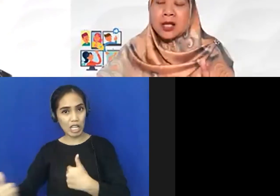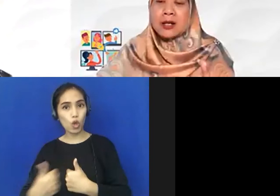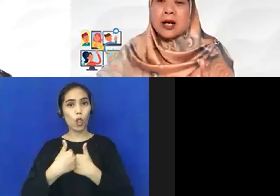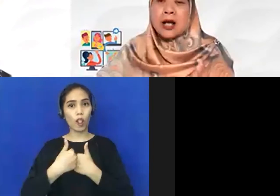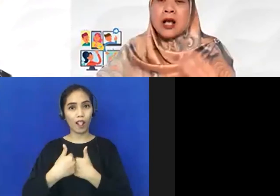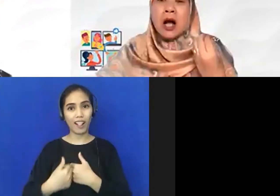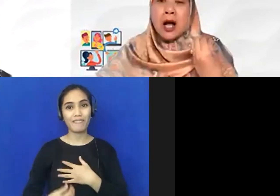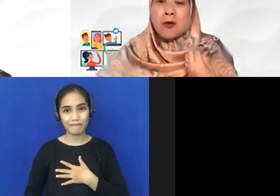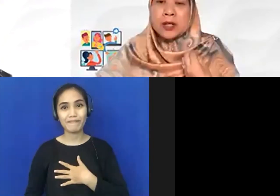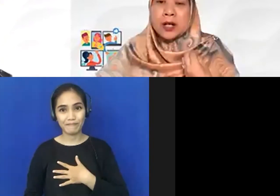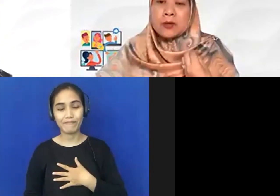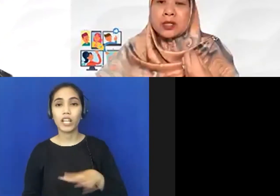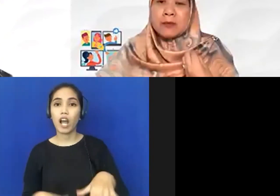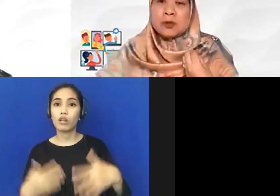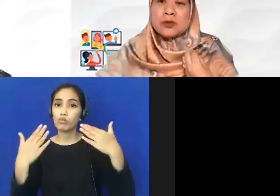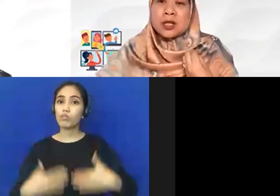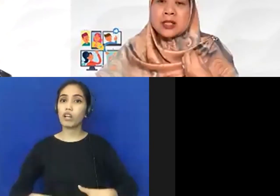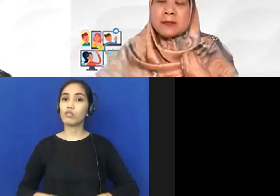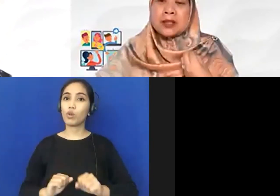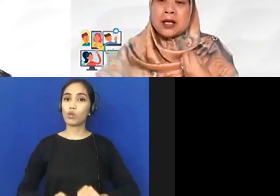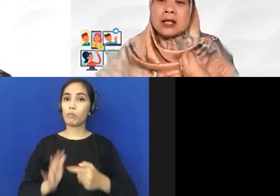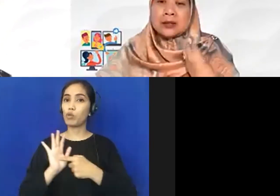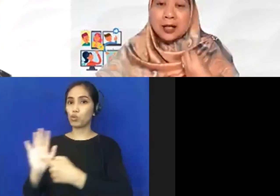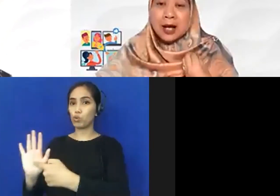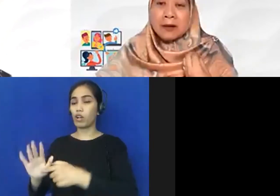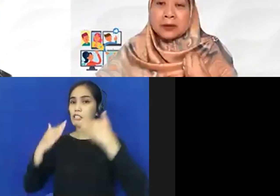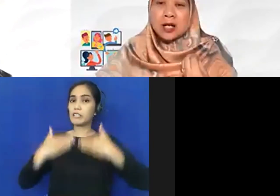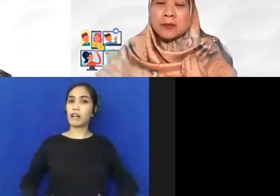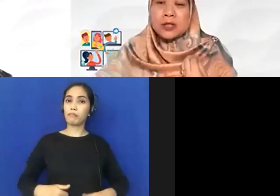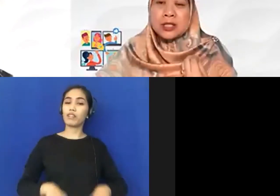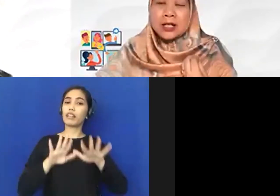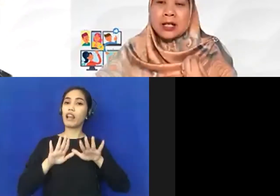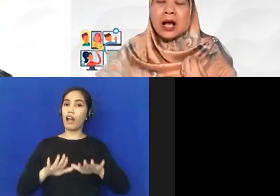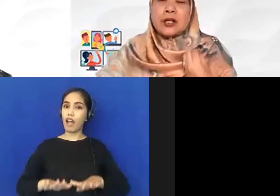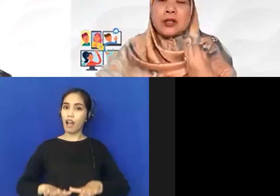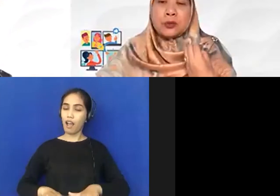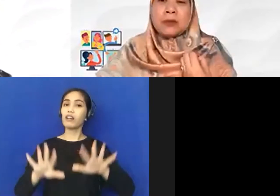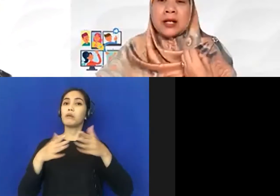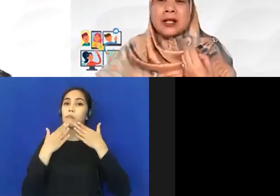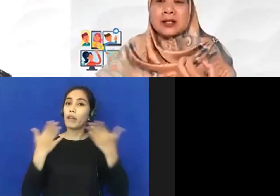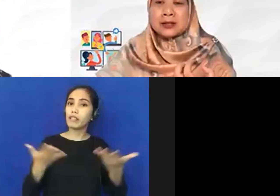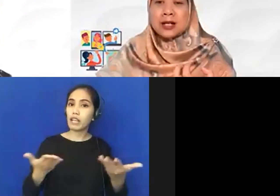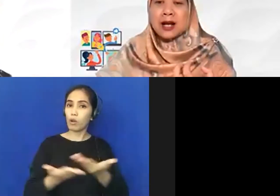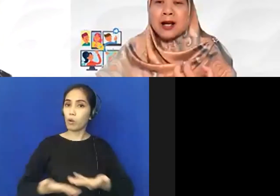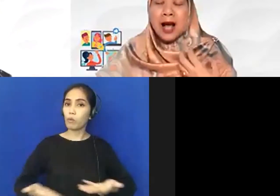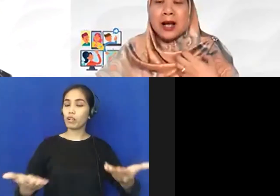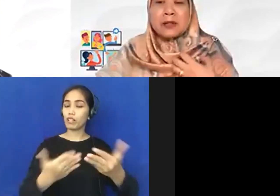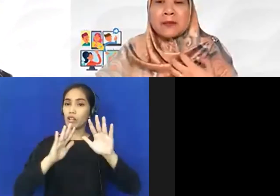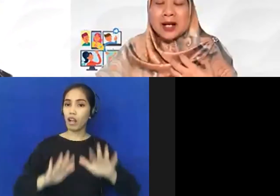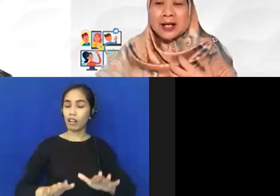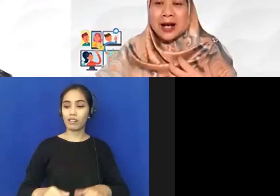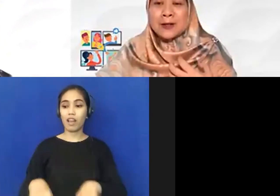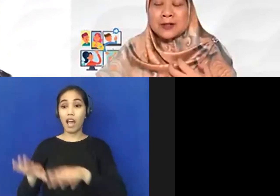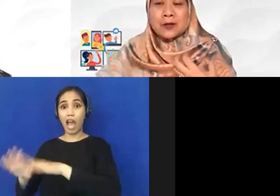perilaku kita adalah kalau perilaku kita menunjukkan sikap kita tenang terhadap kondisi ini, nah itu memberikan dia rasa tenang. Anak